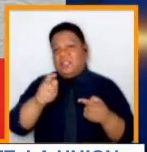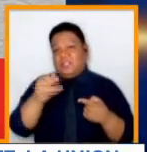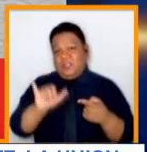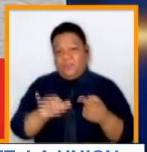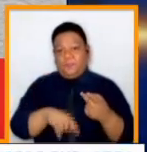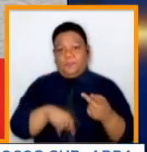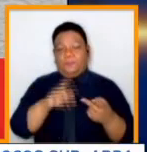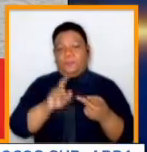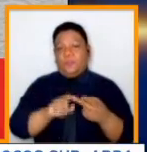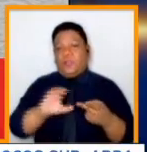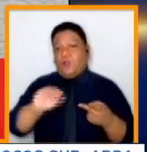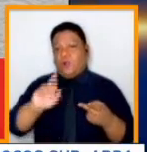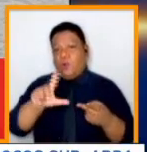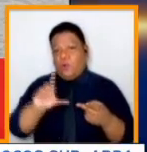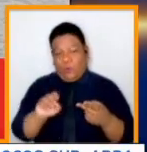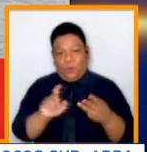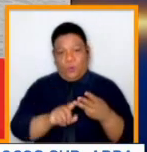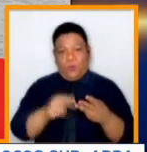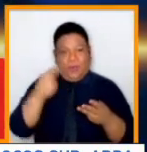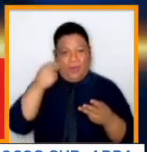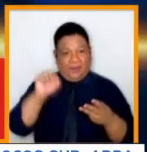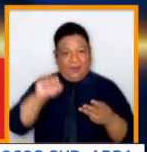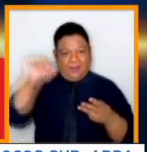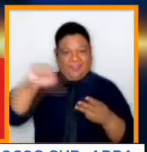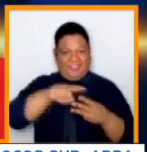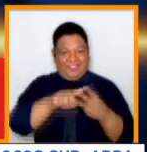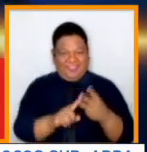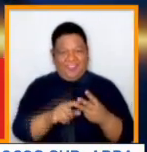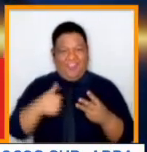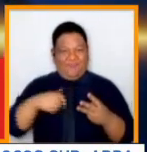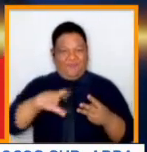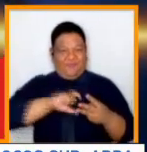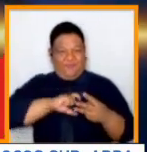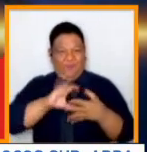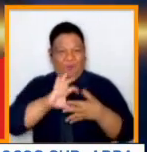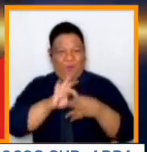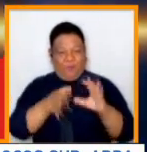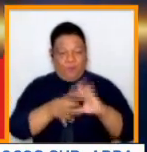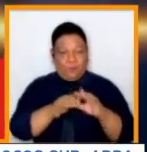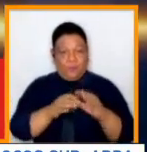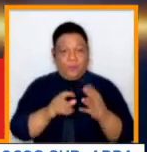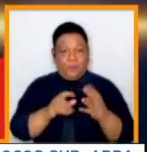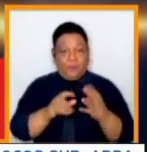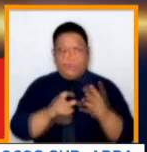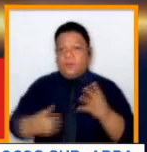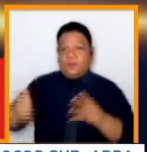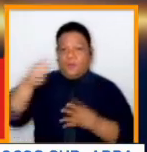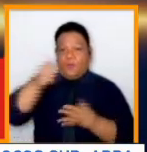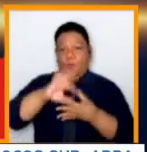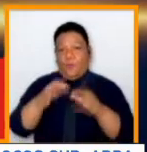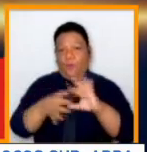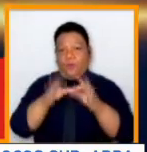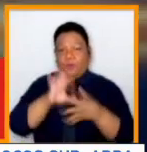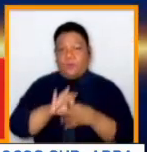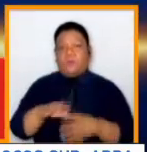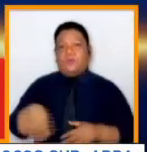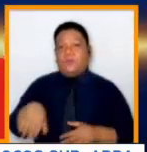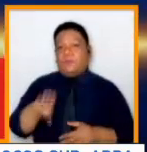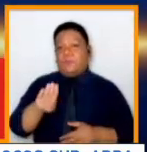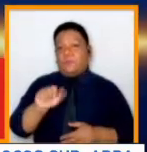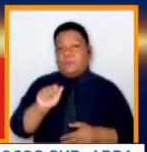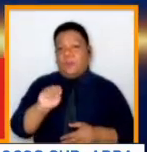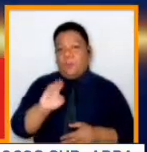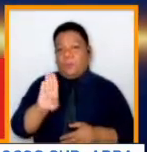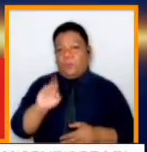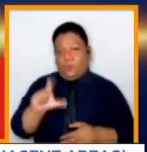Paalam at Heidilyn Diaz. Dumalo rin si Philippine Olympic Committee Chairman and Cavite Representative Bambol Tolentino.